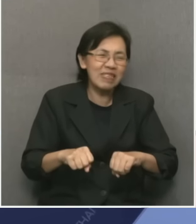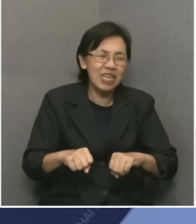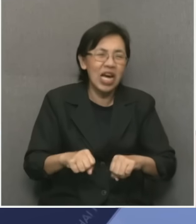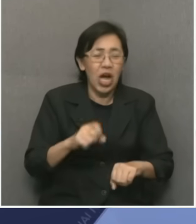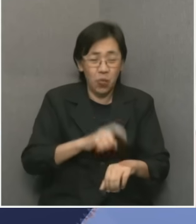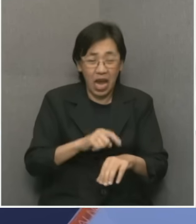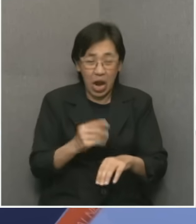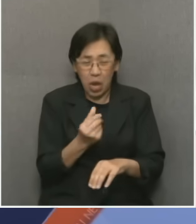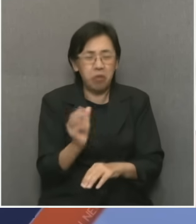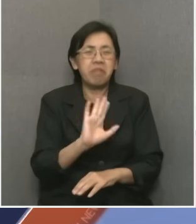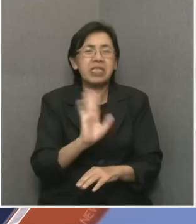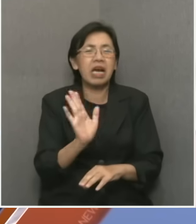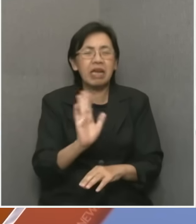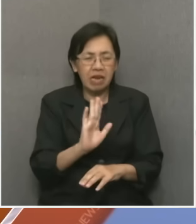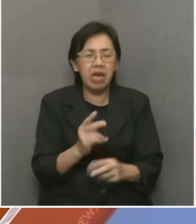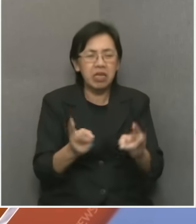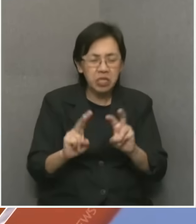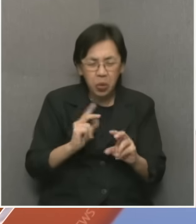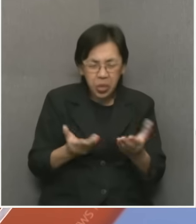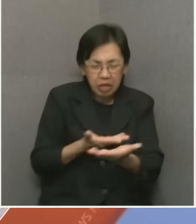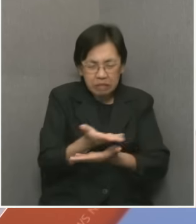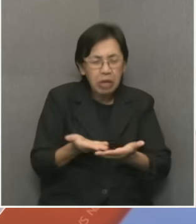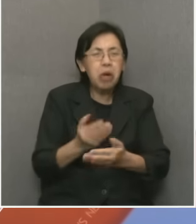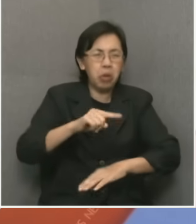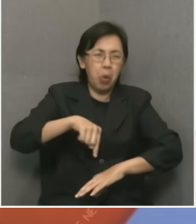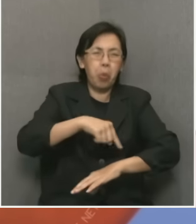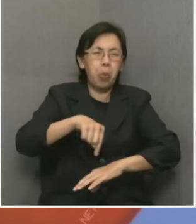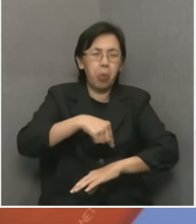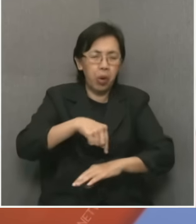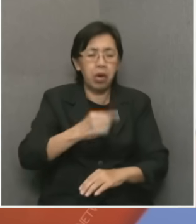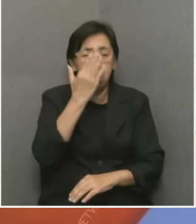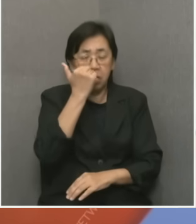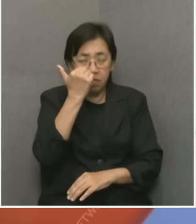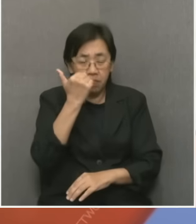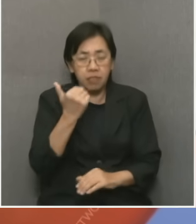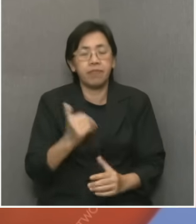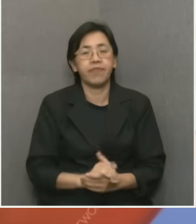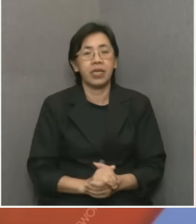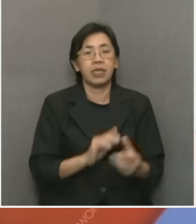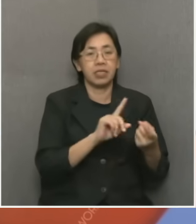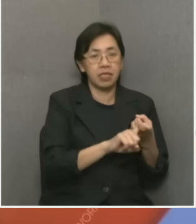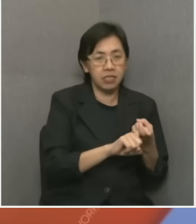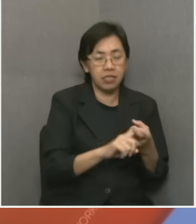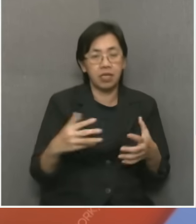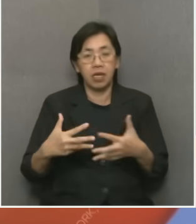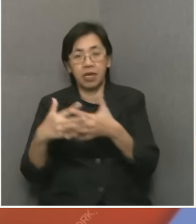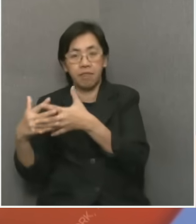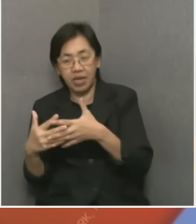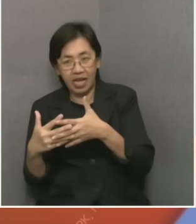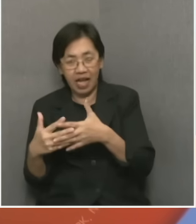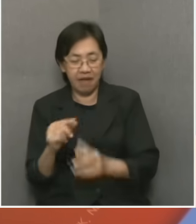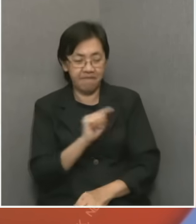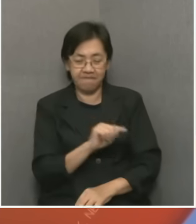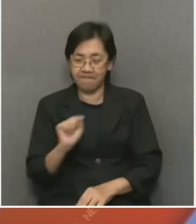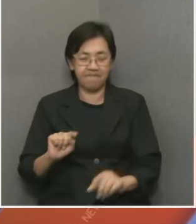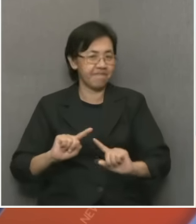าอันรวดเร็วนะเนื่องจากว่าจุดยืนของทั้งรัสเซียกับสหรัฐอเมริกาเนี่ยค่อนข้างต่าง